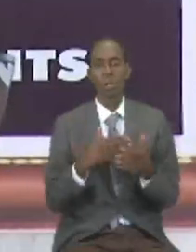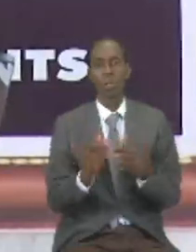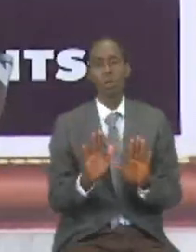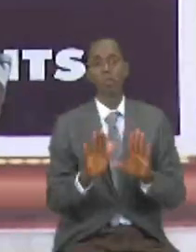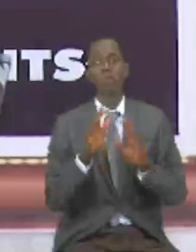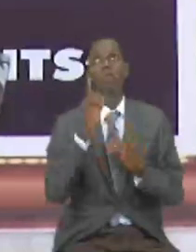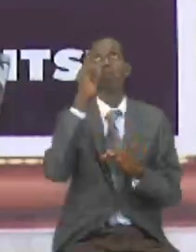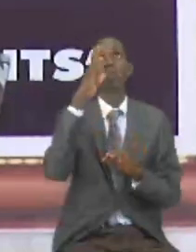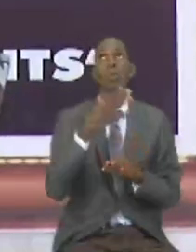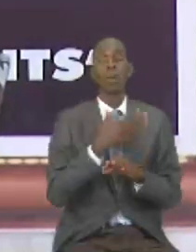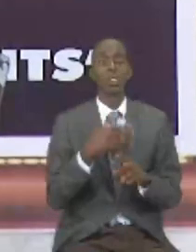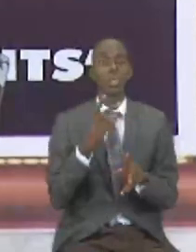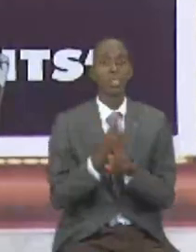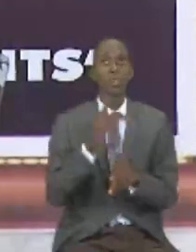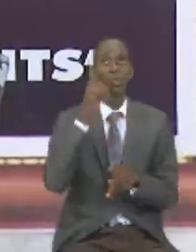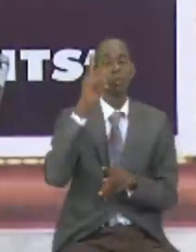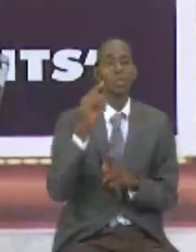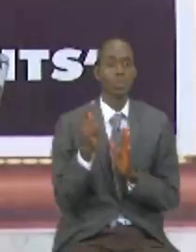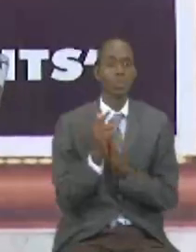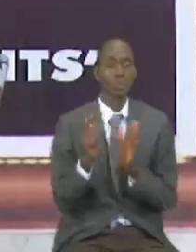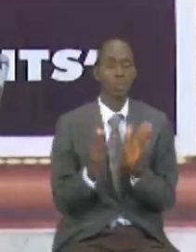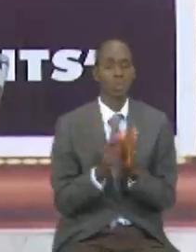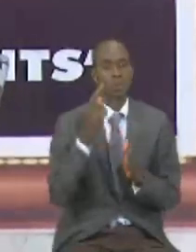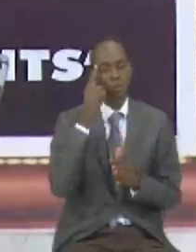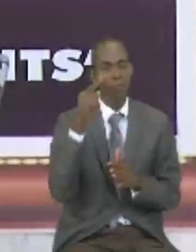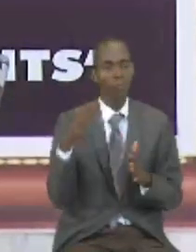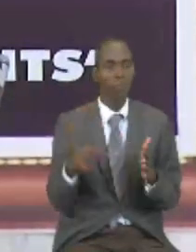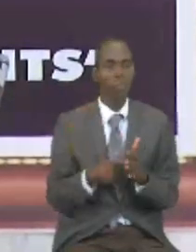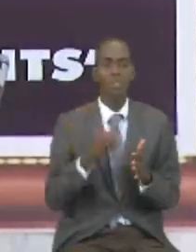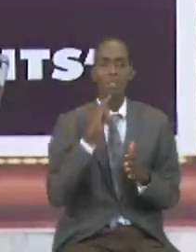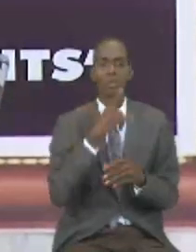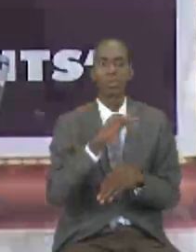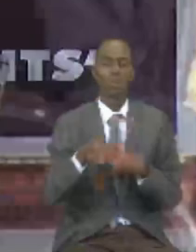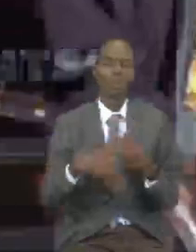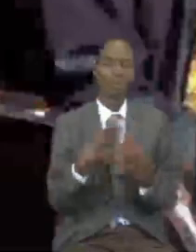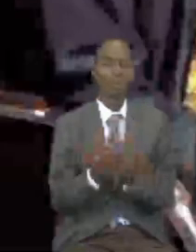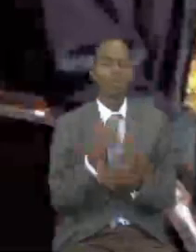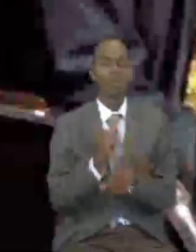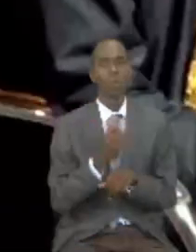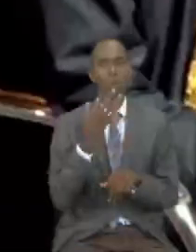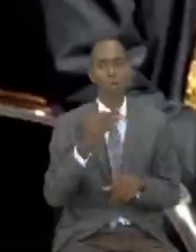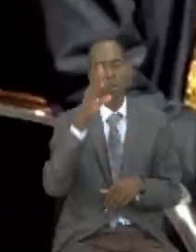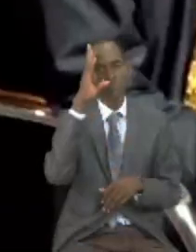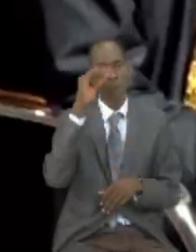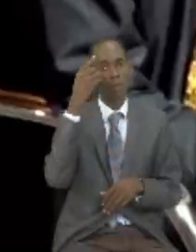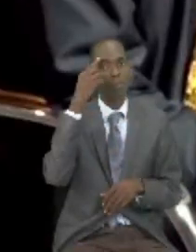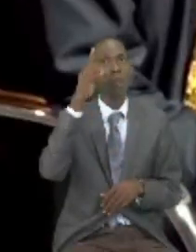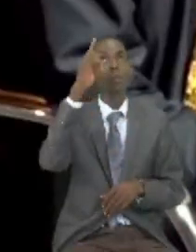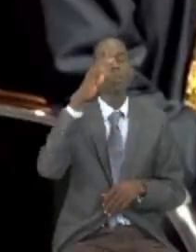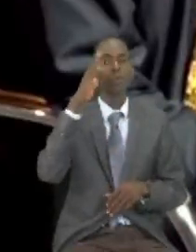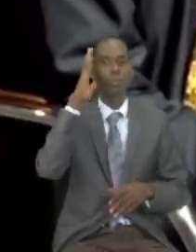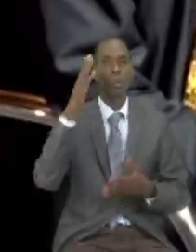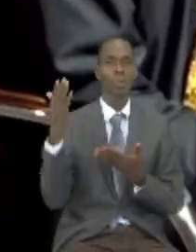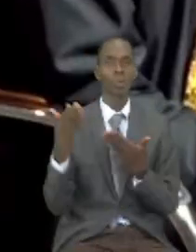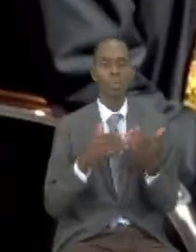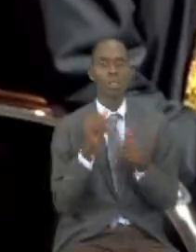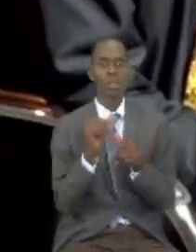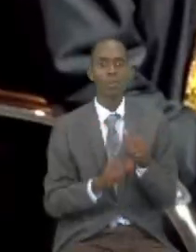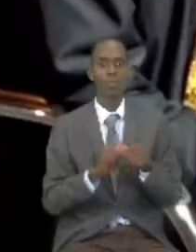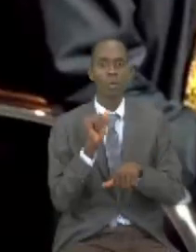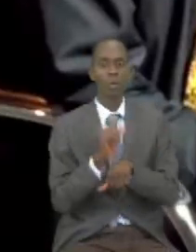Dieu et observe ses commandements. C'est là ce que doit faire tout homme, car Dieu